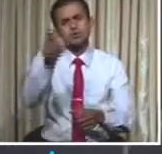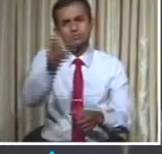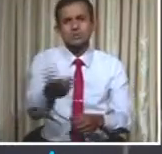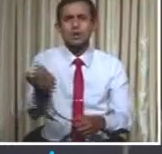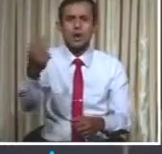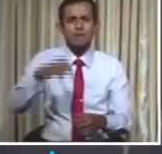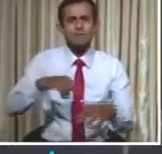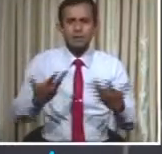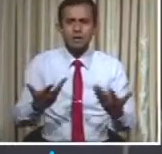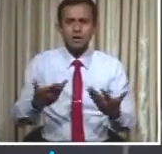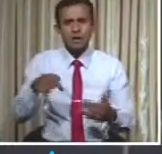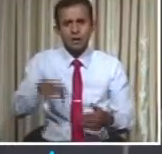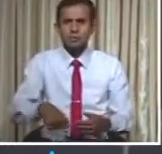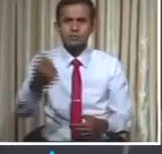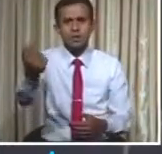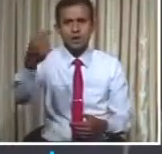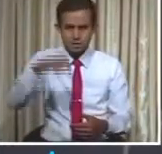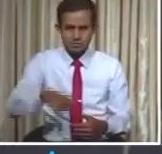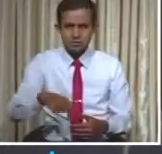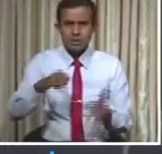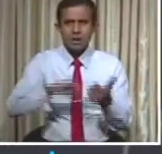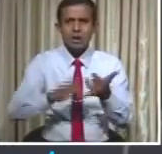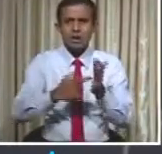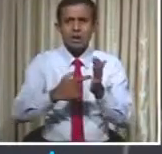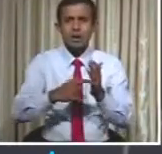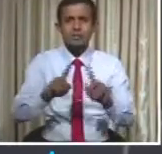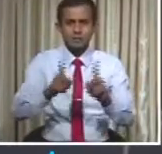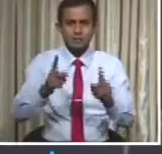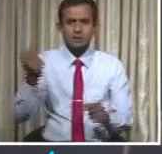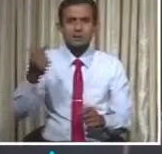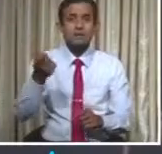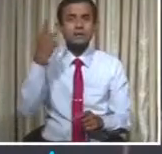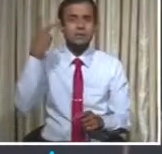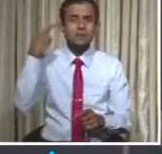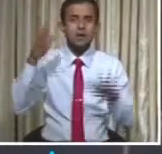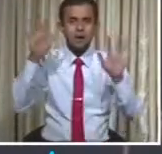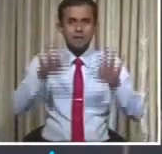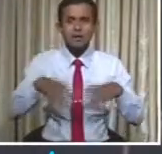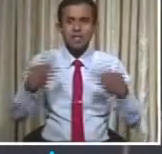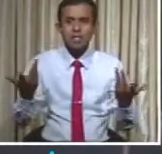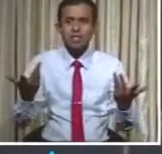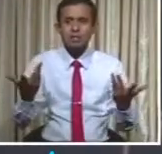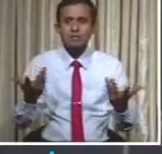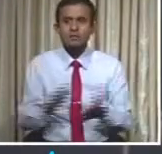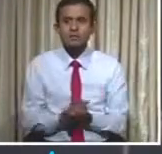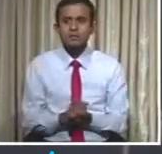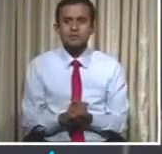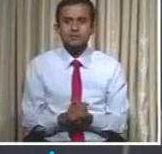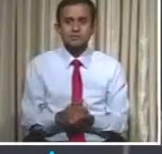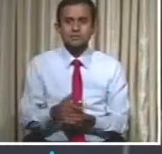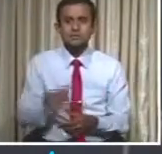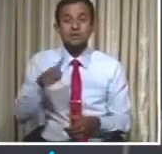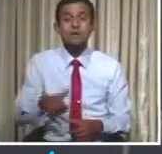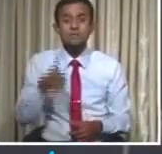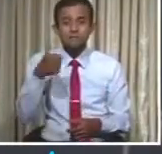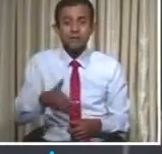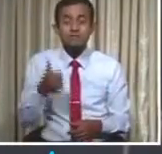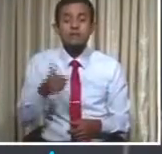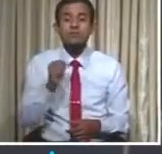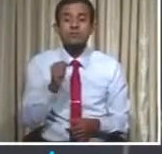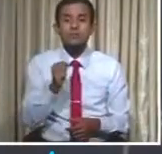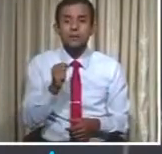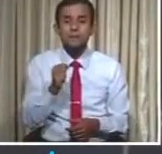ආවේ නැහැනේ. අද නම් ඔබතුමා ආවද රුපියල් 10න් හරි කපන්න කියන්නේ? ඊයේ පෙරේද ආවෙත් නැහැනේ. මේකේ වැදගත්කම දැන් මේකේ